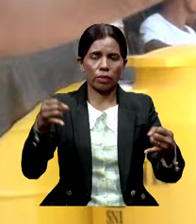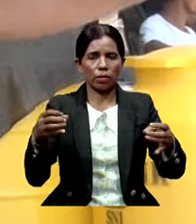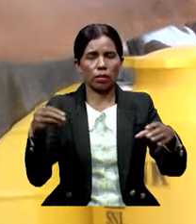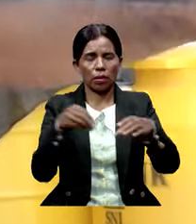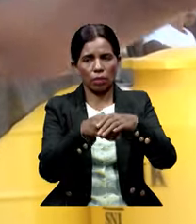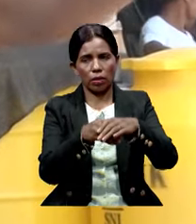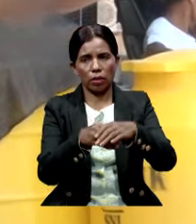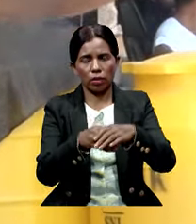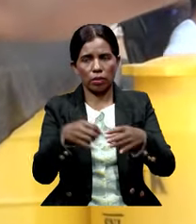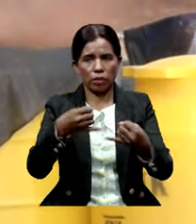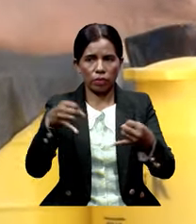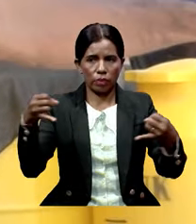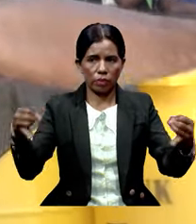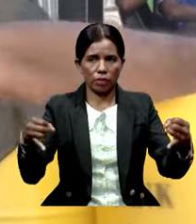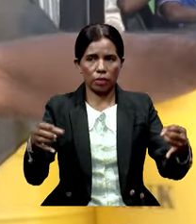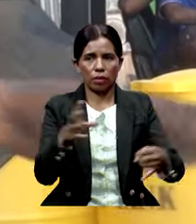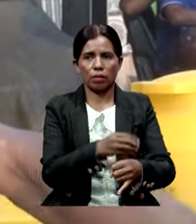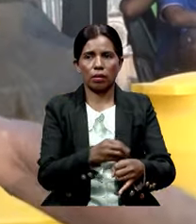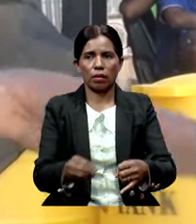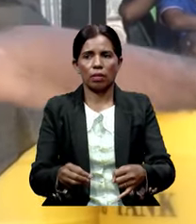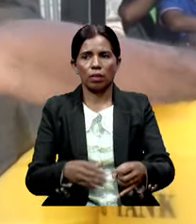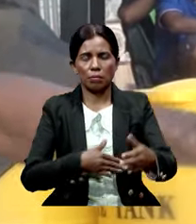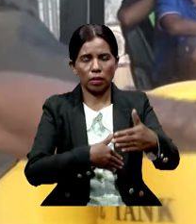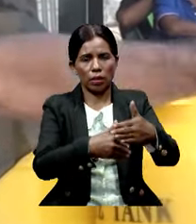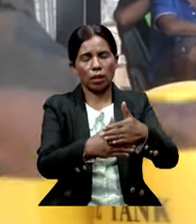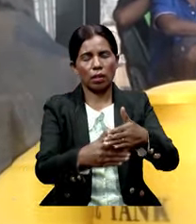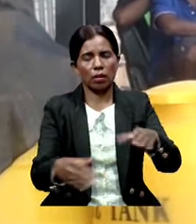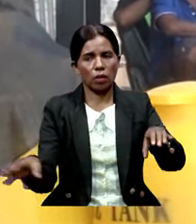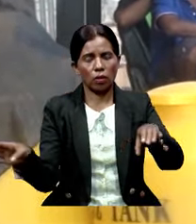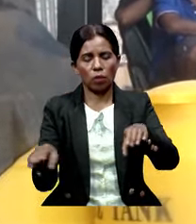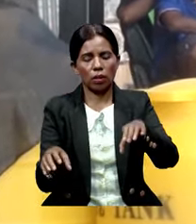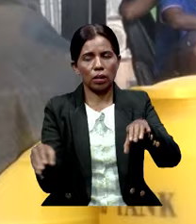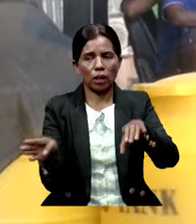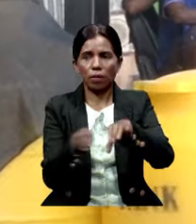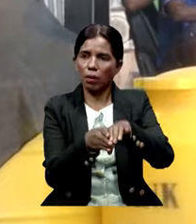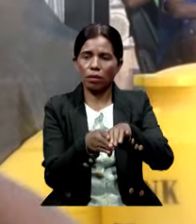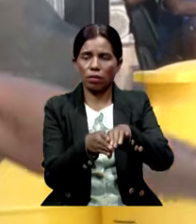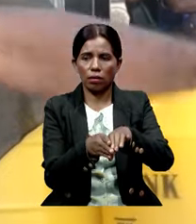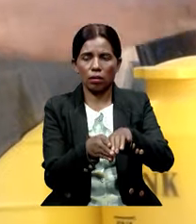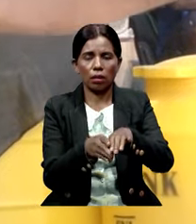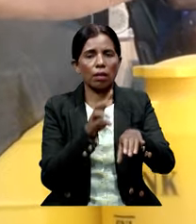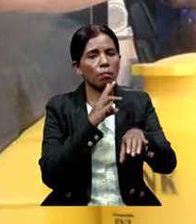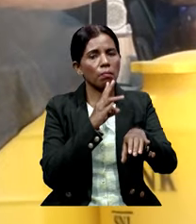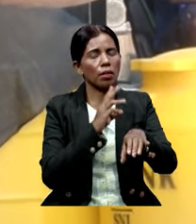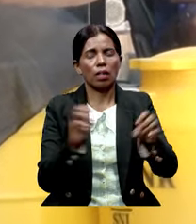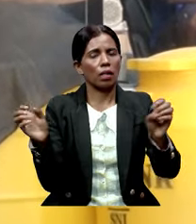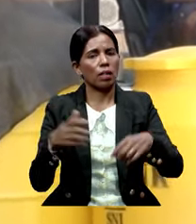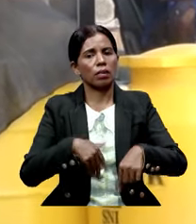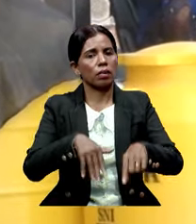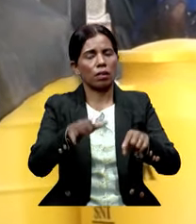tani fiu sponsor sira usi lete mai ne tahan me tin hotu ia okos ne be ne la saiba foi na